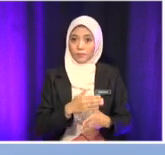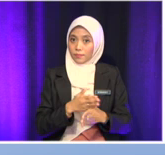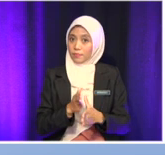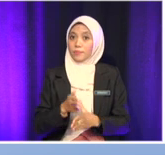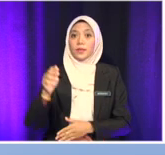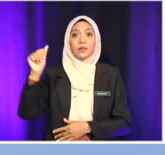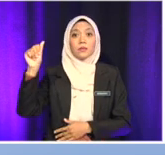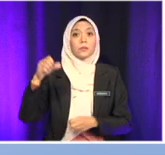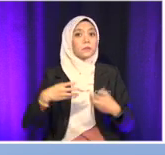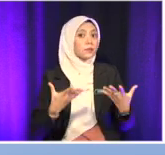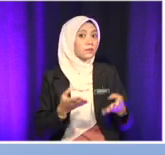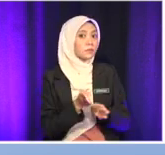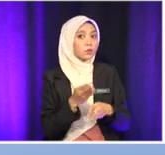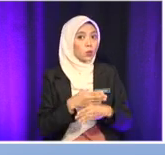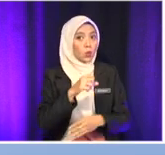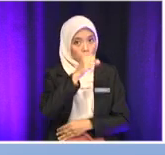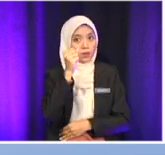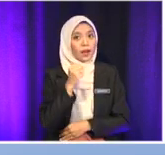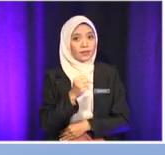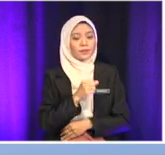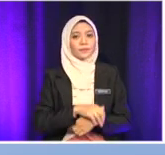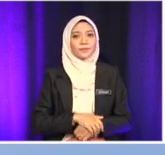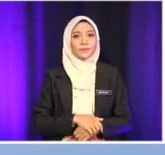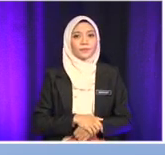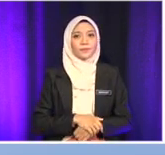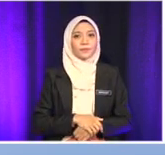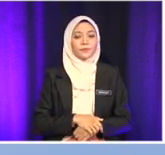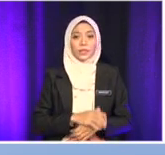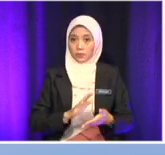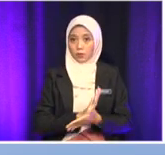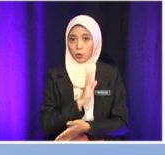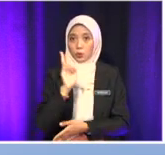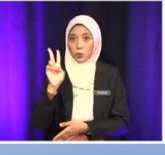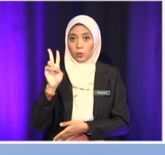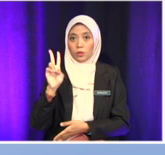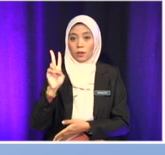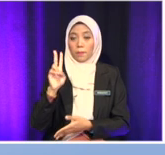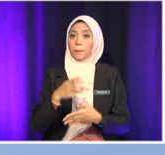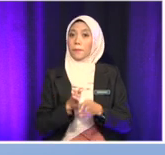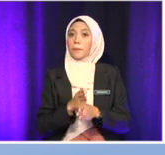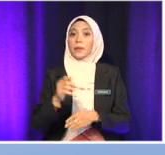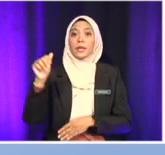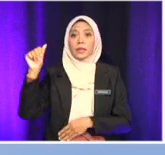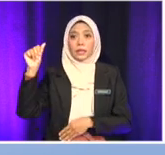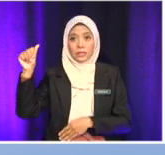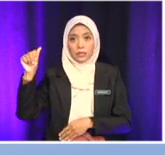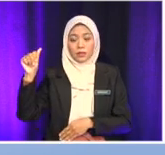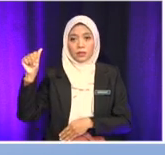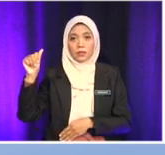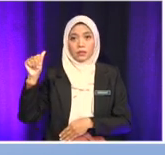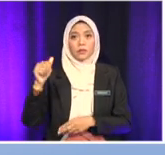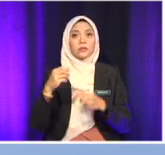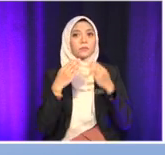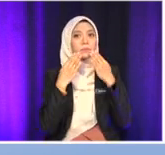Bagaimanakah bentuk soal dalam bagian e oke untuk kertas 2 bagian soalnya adalah berbentuk respon